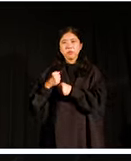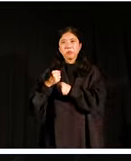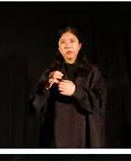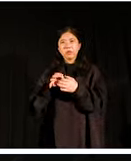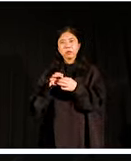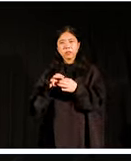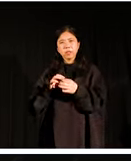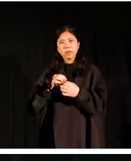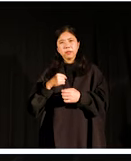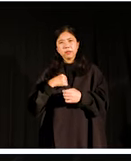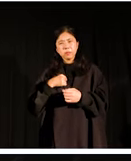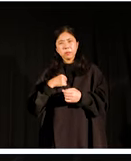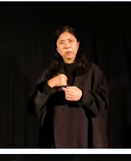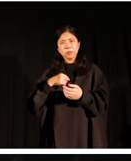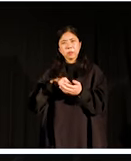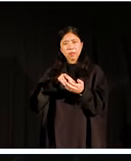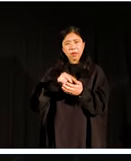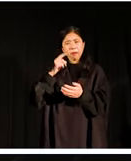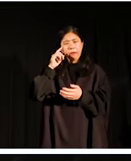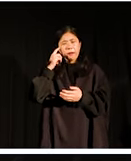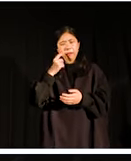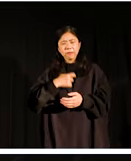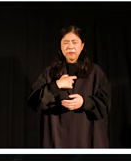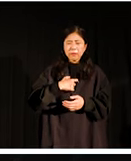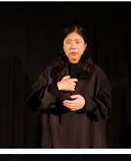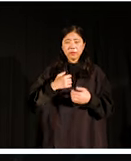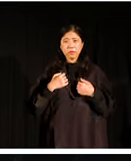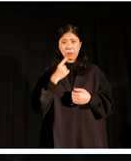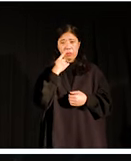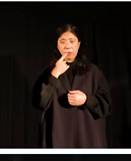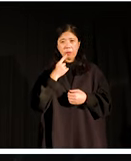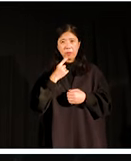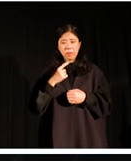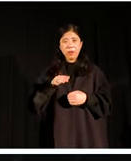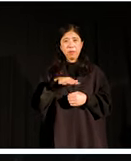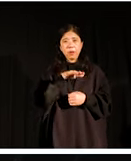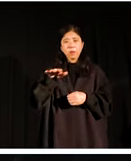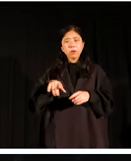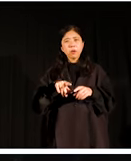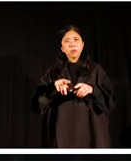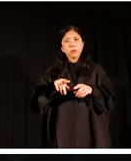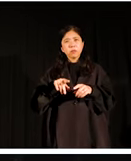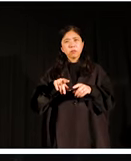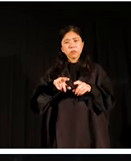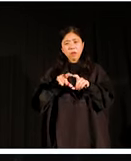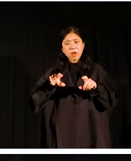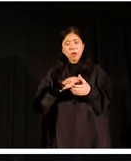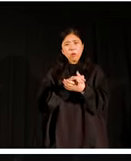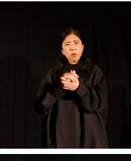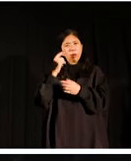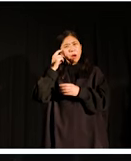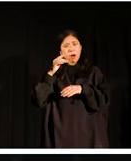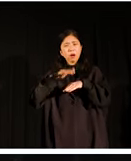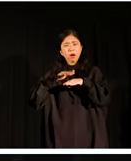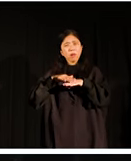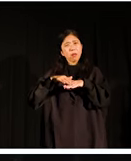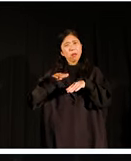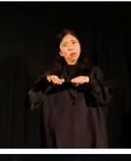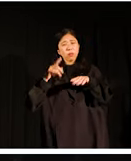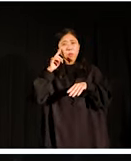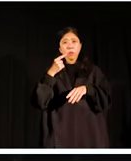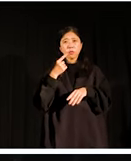ごとして危機感を感じることは多いですしかしえ周りと平和に関しての意識の差を感じることが多ありますこの方は沖縄